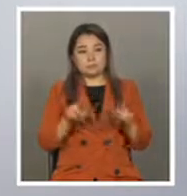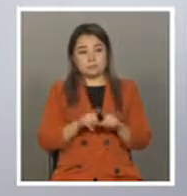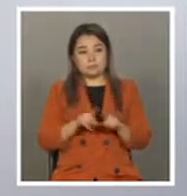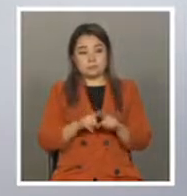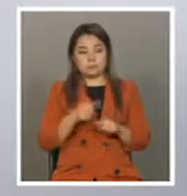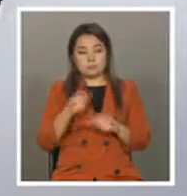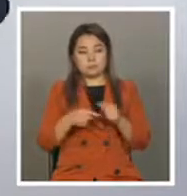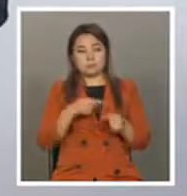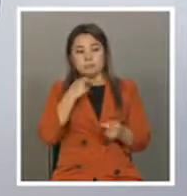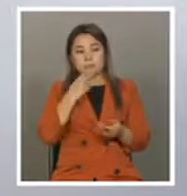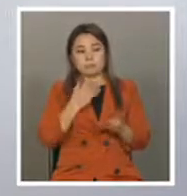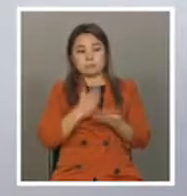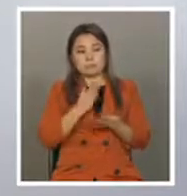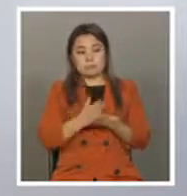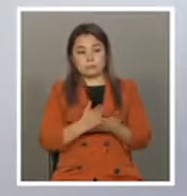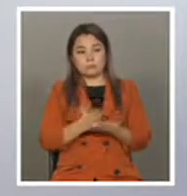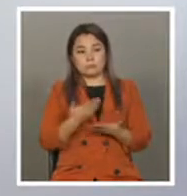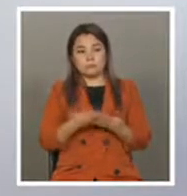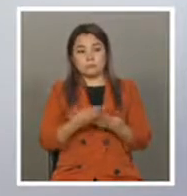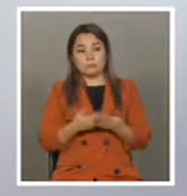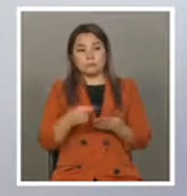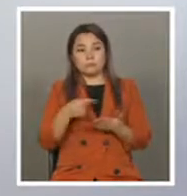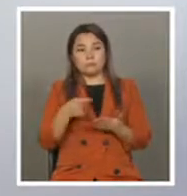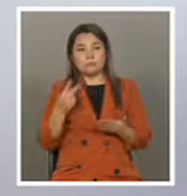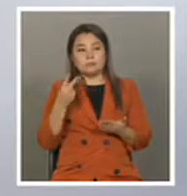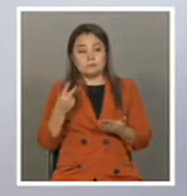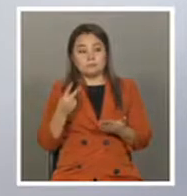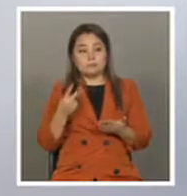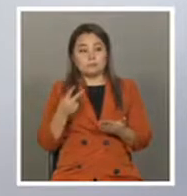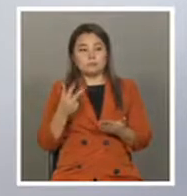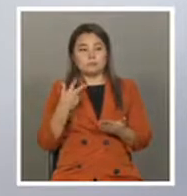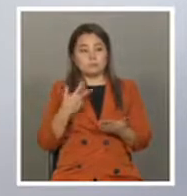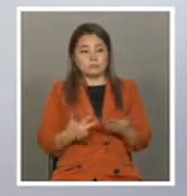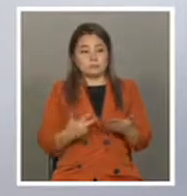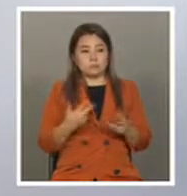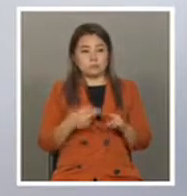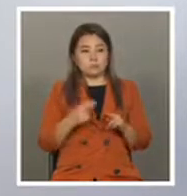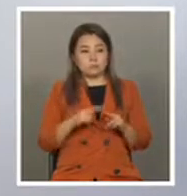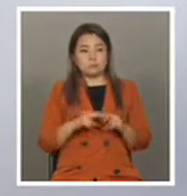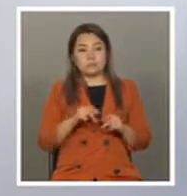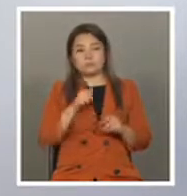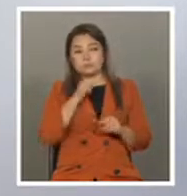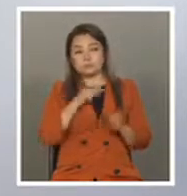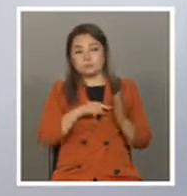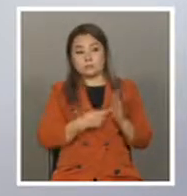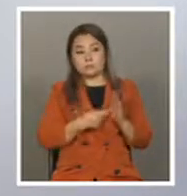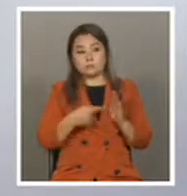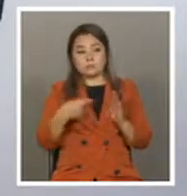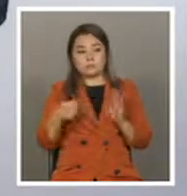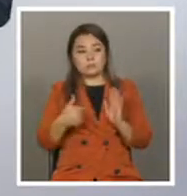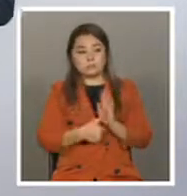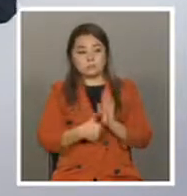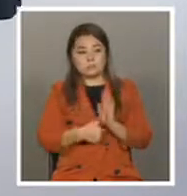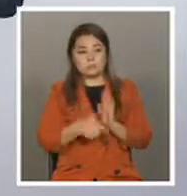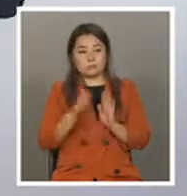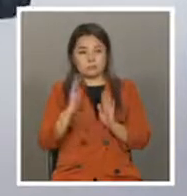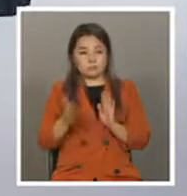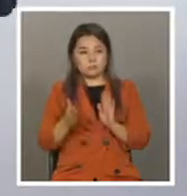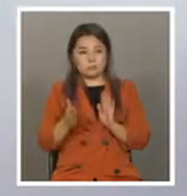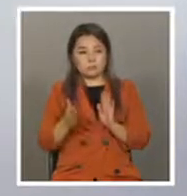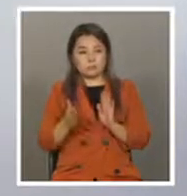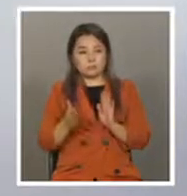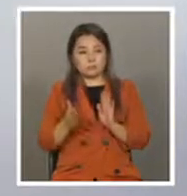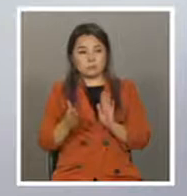келесі екі санды қарастырайық. Мысалы, минус 2 және 3. Минус 2-ні 3-ке көбейтсеңіздер, шынымен де 6 шығады. Неге